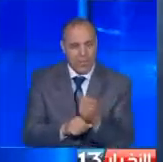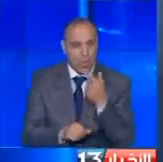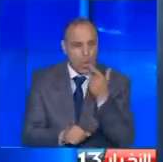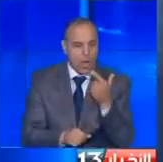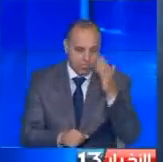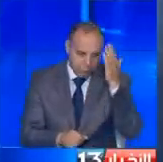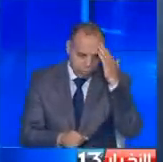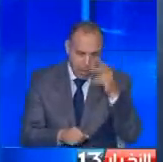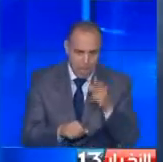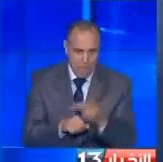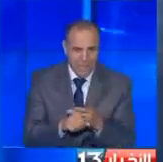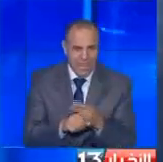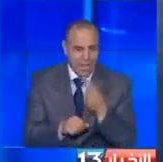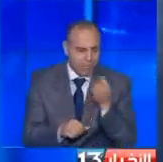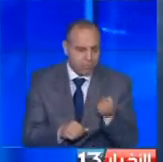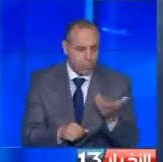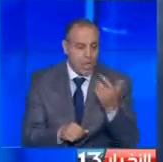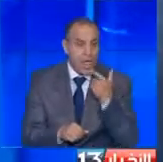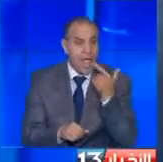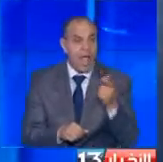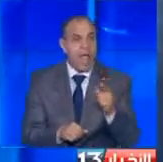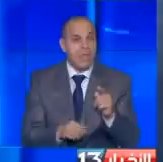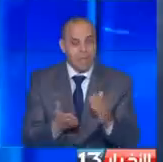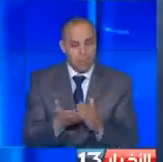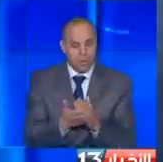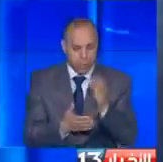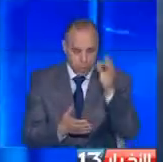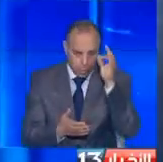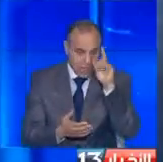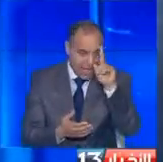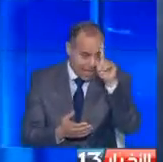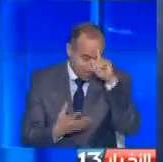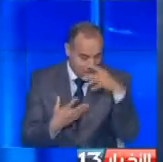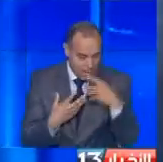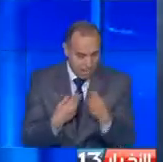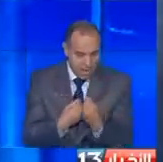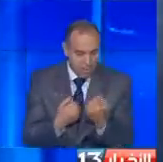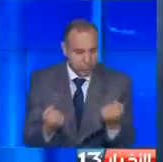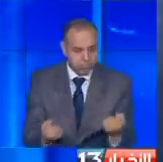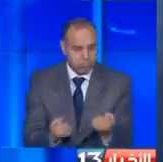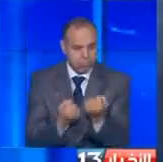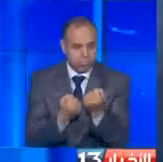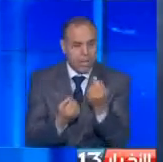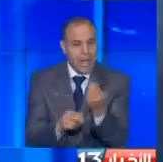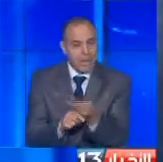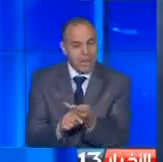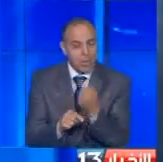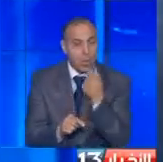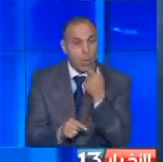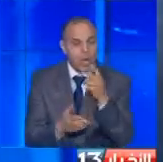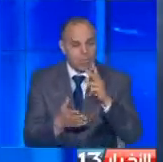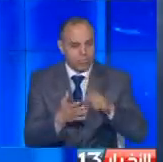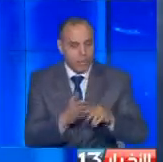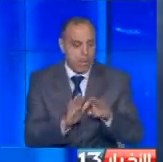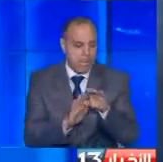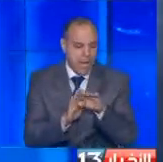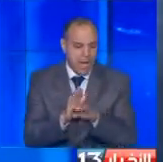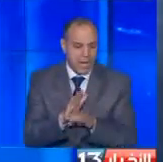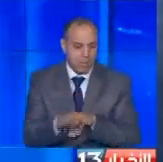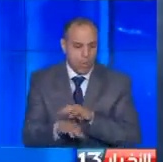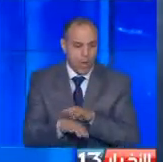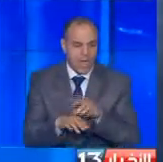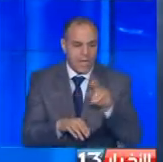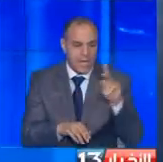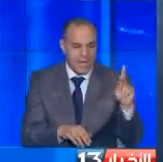بما يعرف بطاطا المرتفعات، وذلك في إطار المشروع التونسي الألماني للنهوض بهذا المنتوج الذي وقعت برمجته